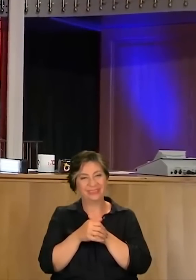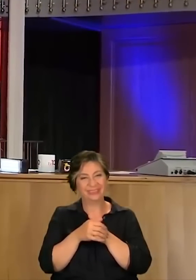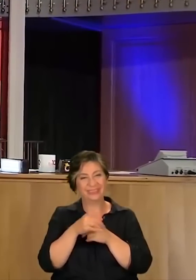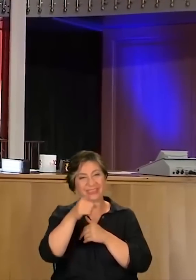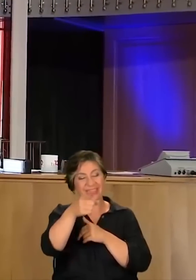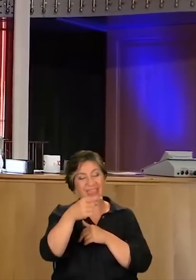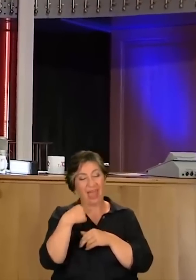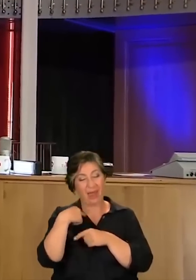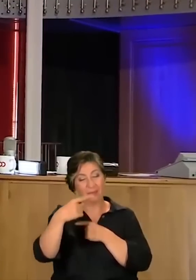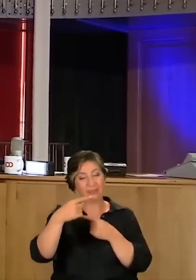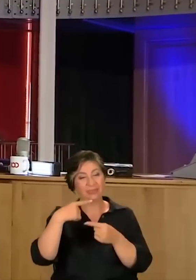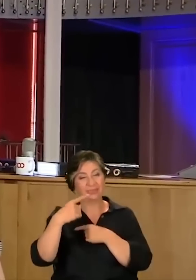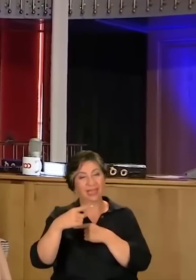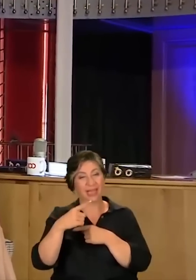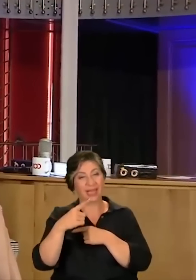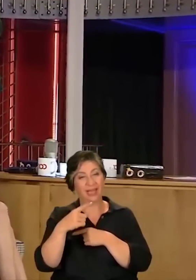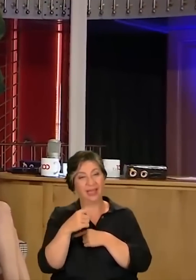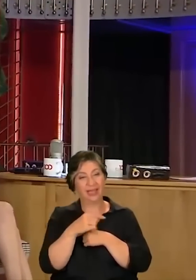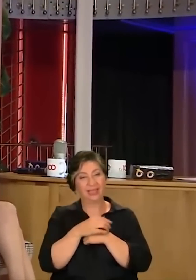Seninle benim aramda